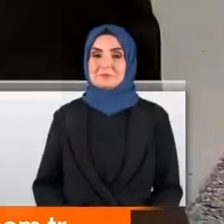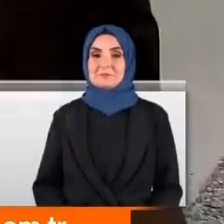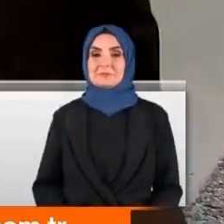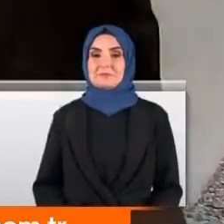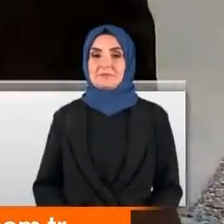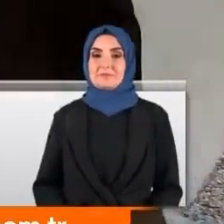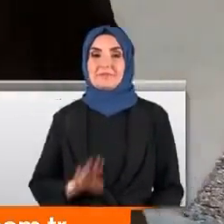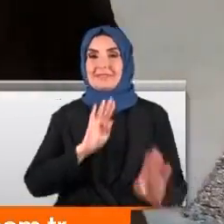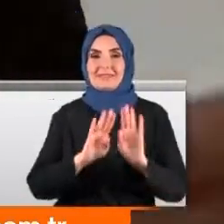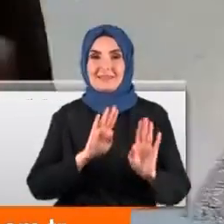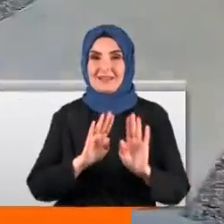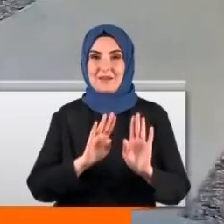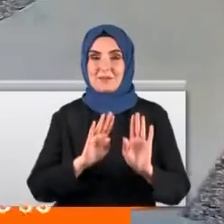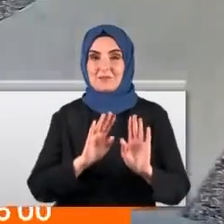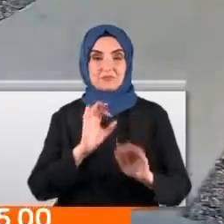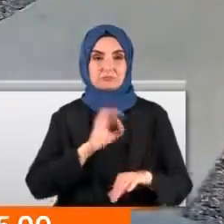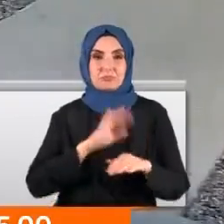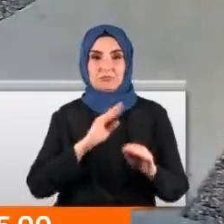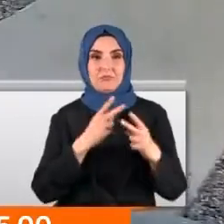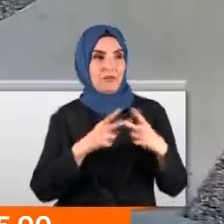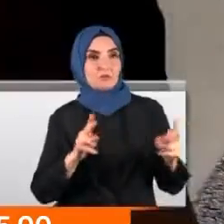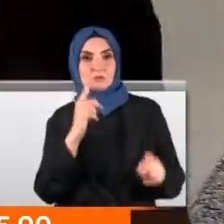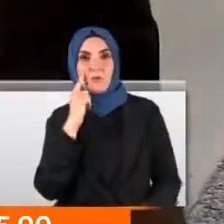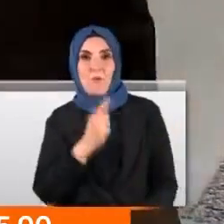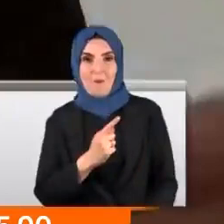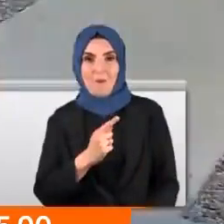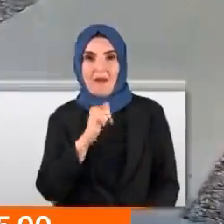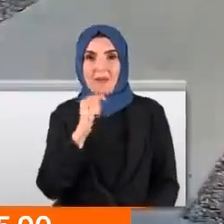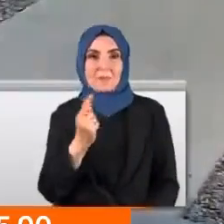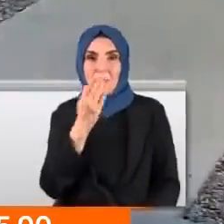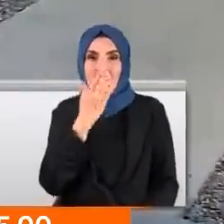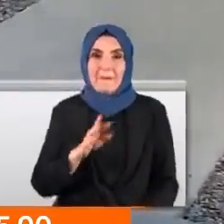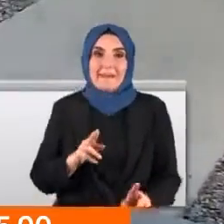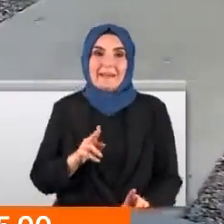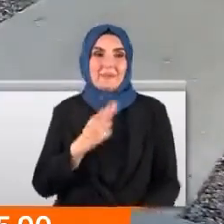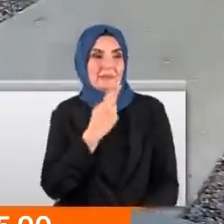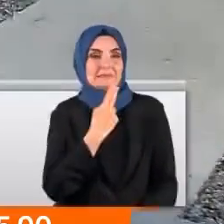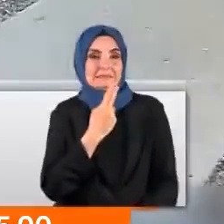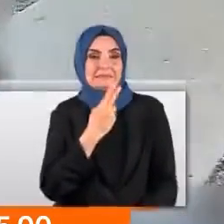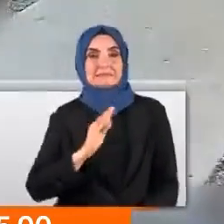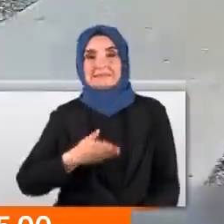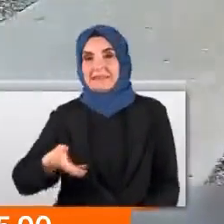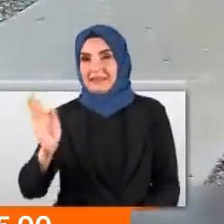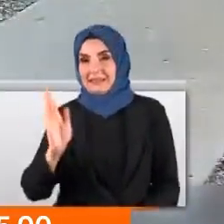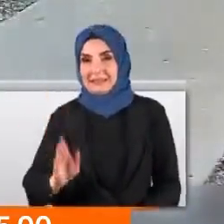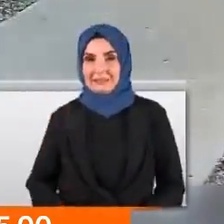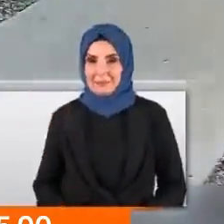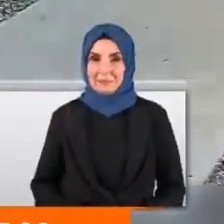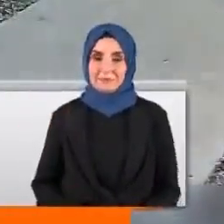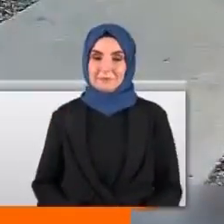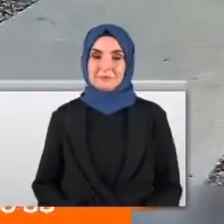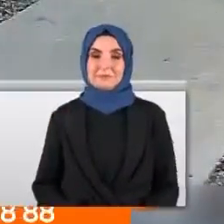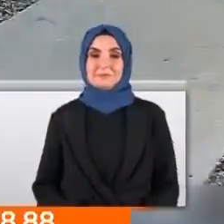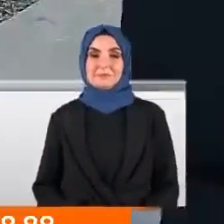Kapı tahmininden hızlı açılınca hiçbir şey yokmuşçasına ev sahibiyle konuştu ve oradan uzaklaştı.